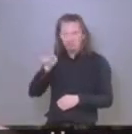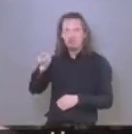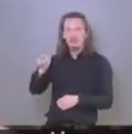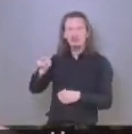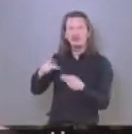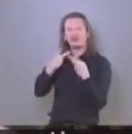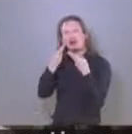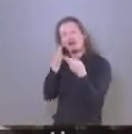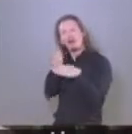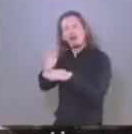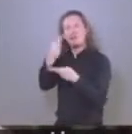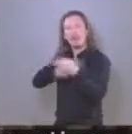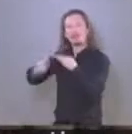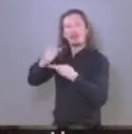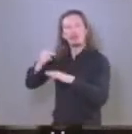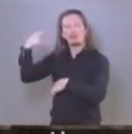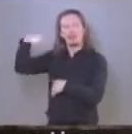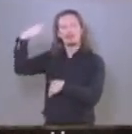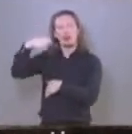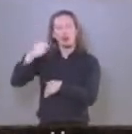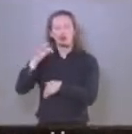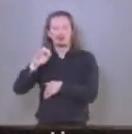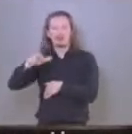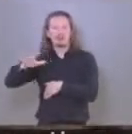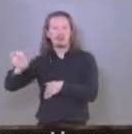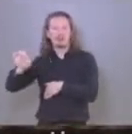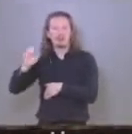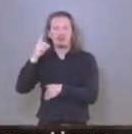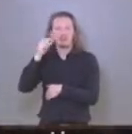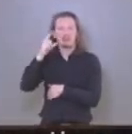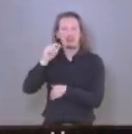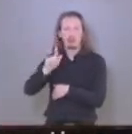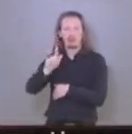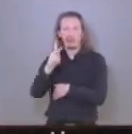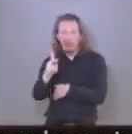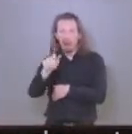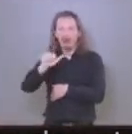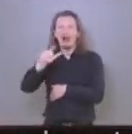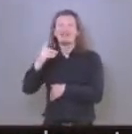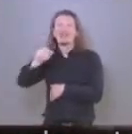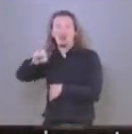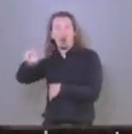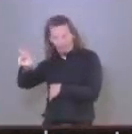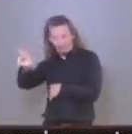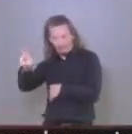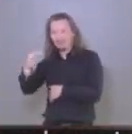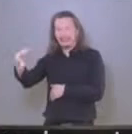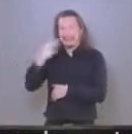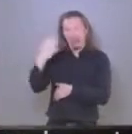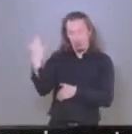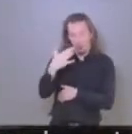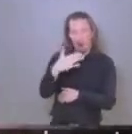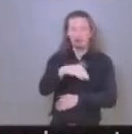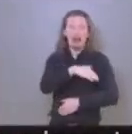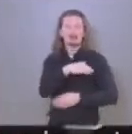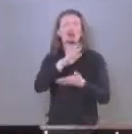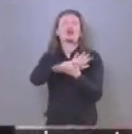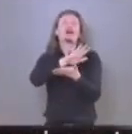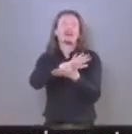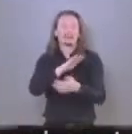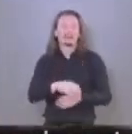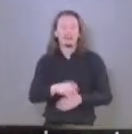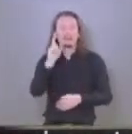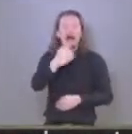porte-parole du dirigeant tchétchène Ramzan Kadyrov, a déclaré à l'agence de presse, parce qu'on lui